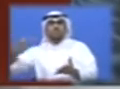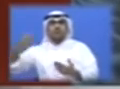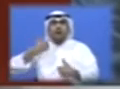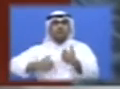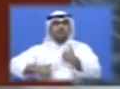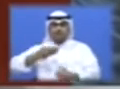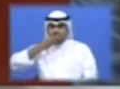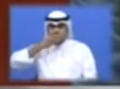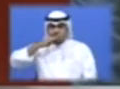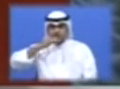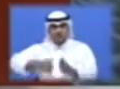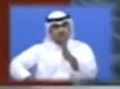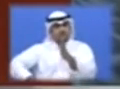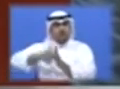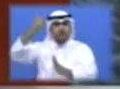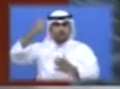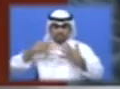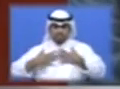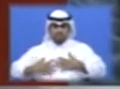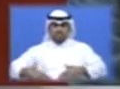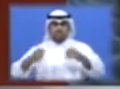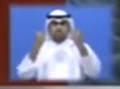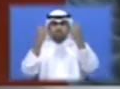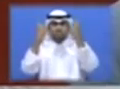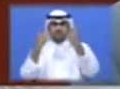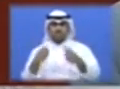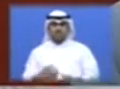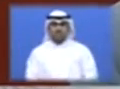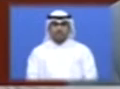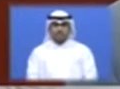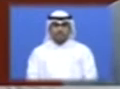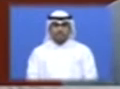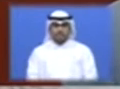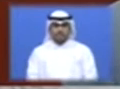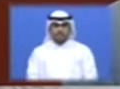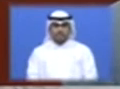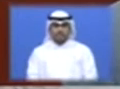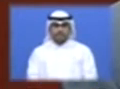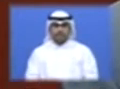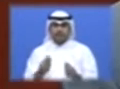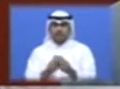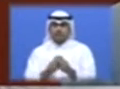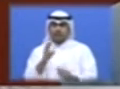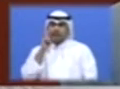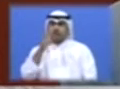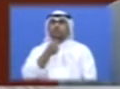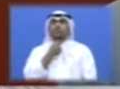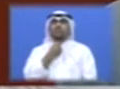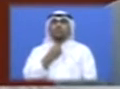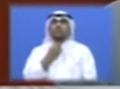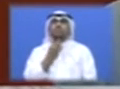المريض وزراعة حنجرة أخرى اصطناعية. المريض كان يعاني من درجة متقدمة من ورم في